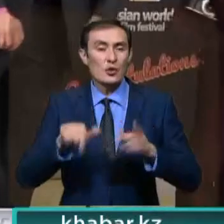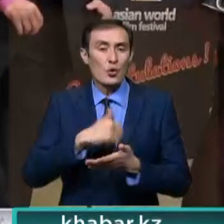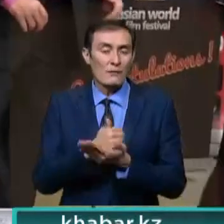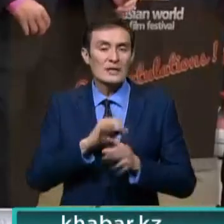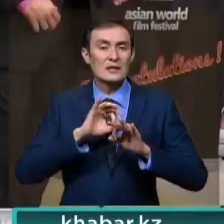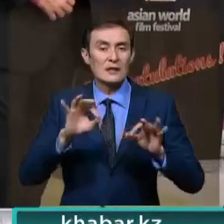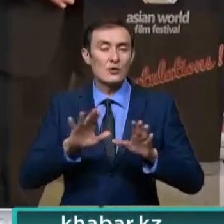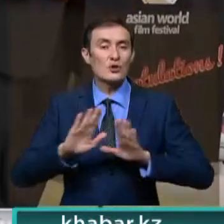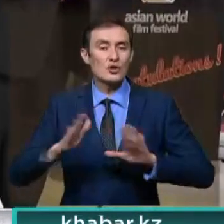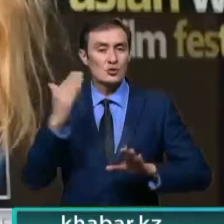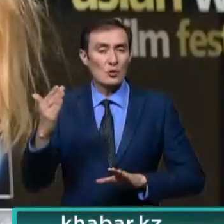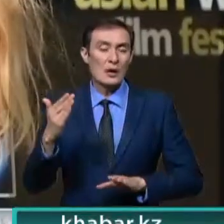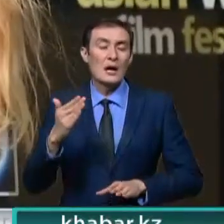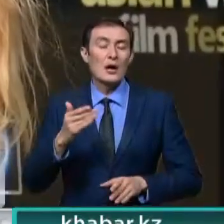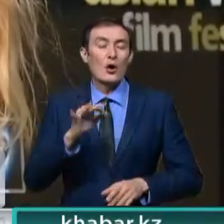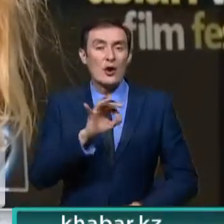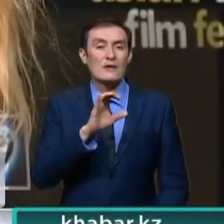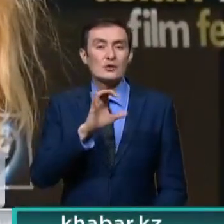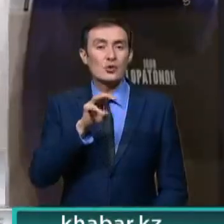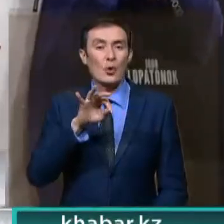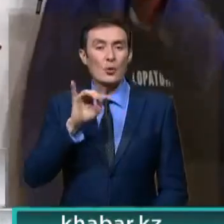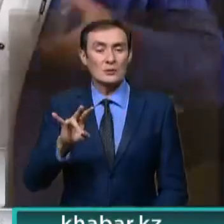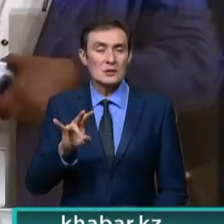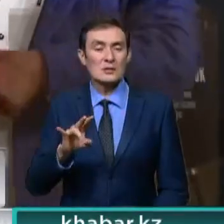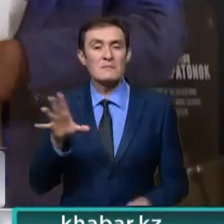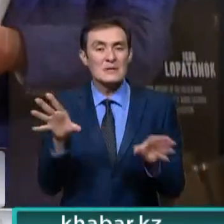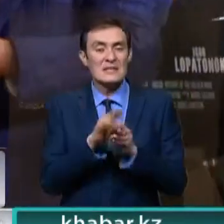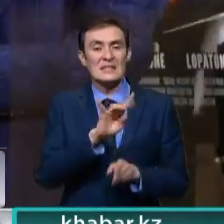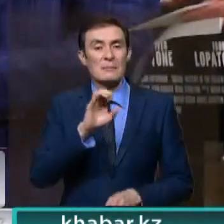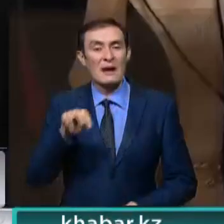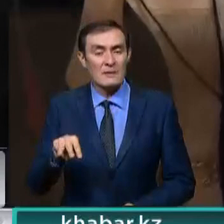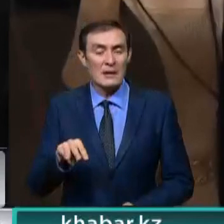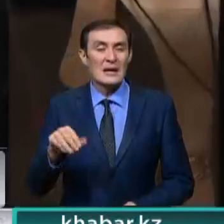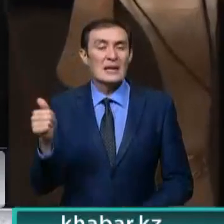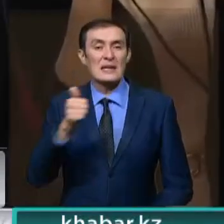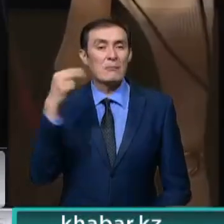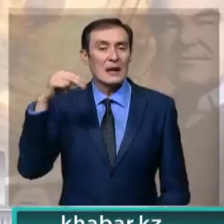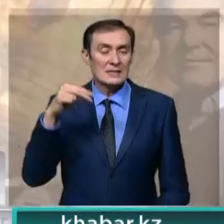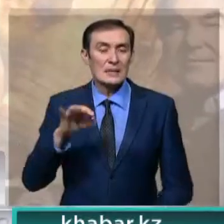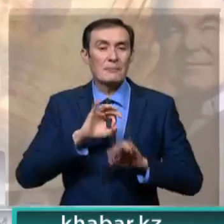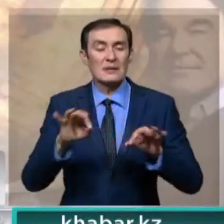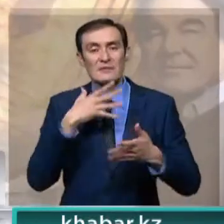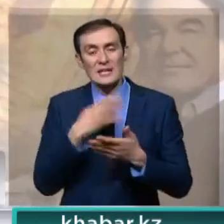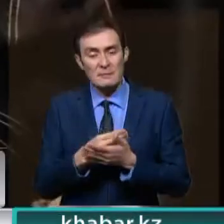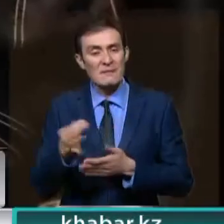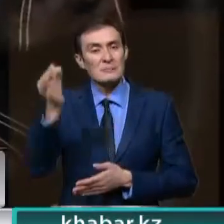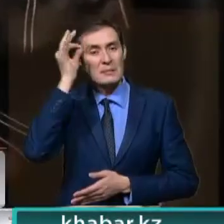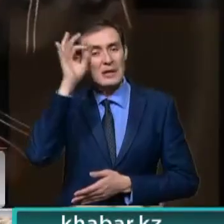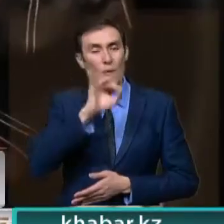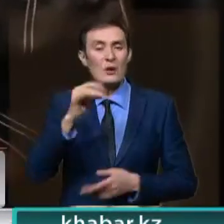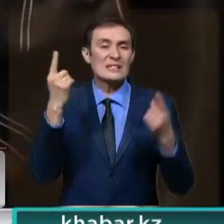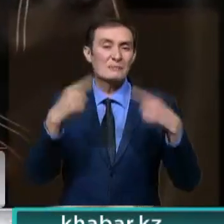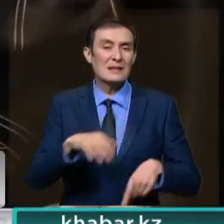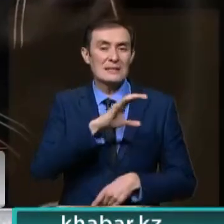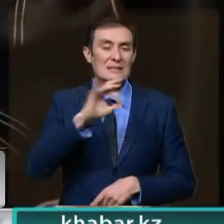интервью голливудского режиссера и продюсера Оливера Стоуна с Нурсултаном Назарбаевым. В ней Ельбасе поделился своими воспоминаниями о